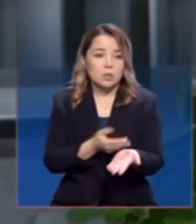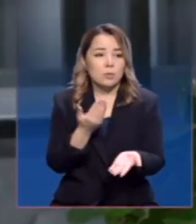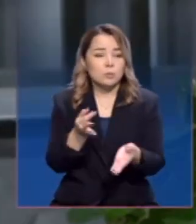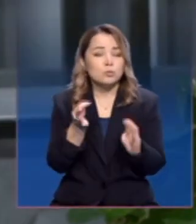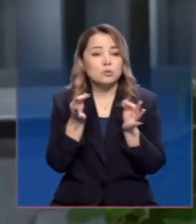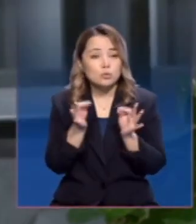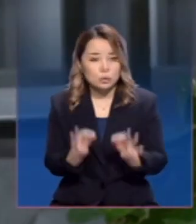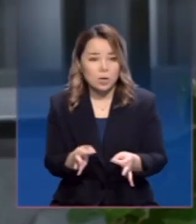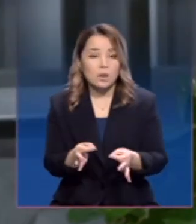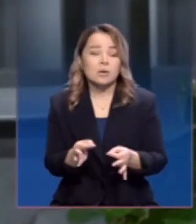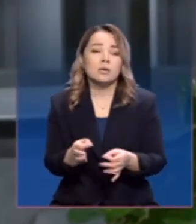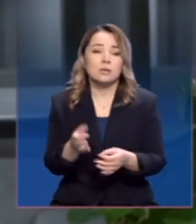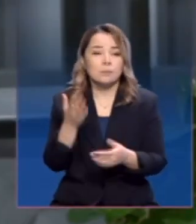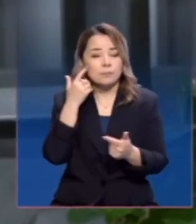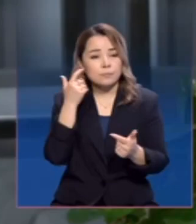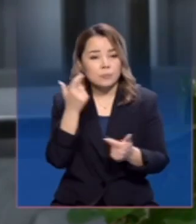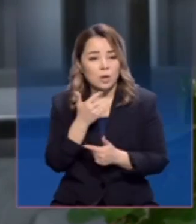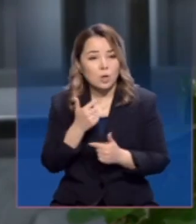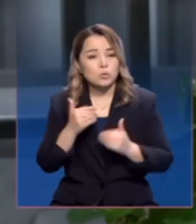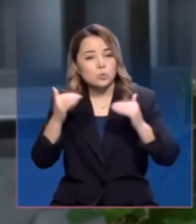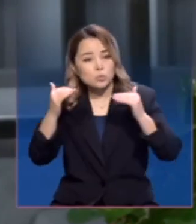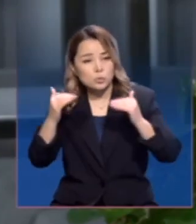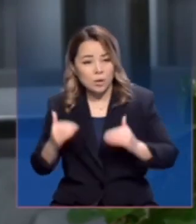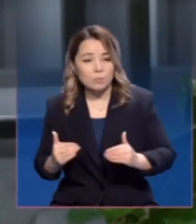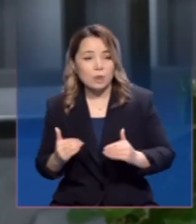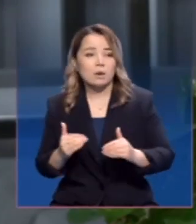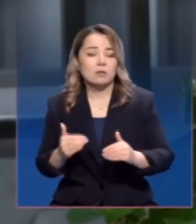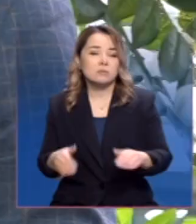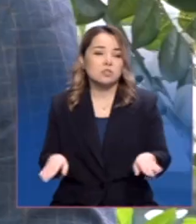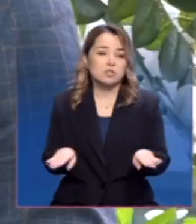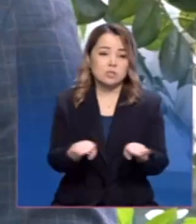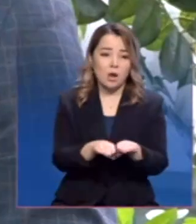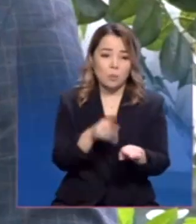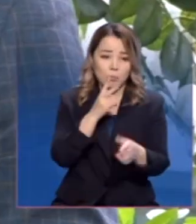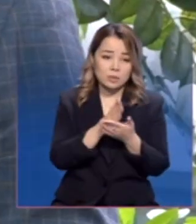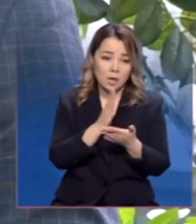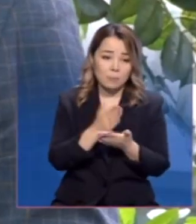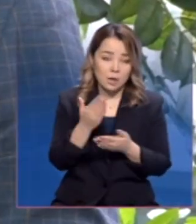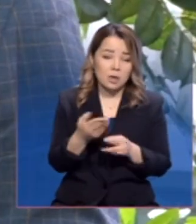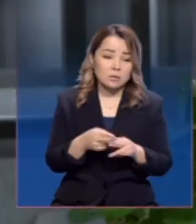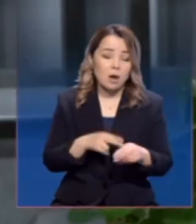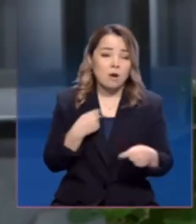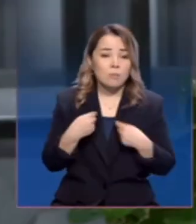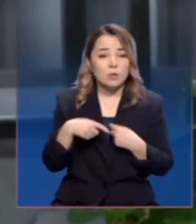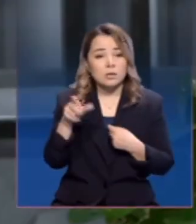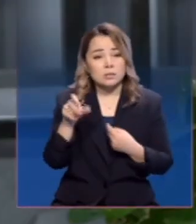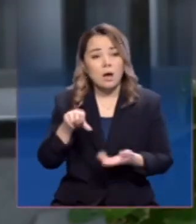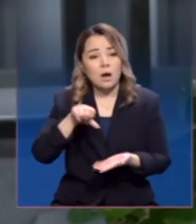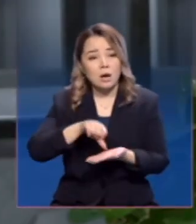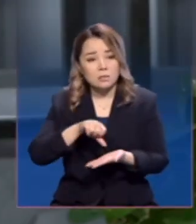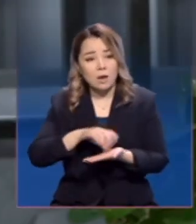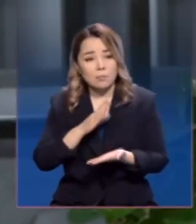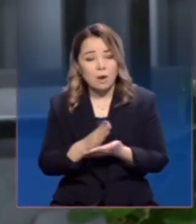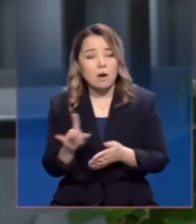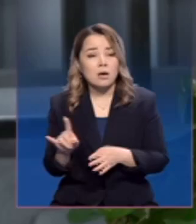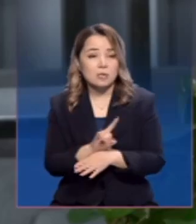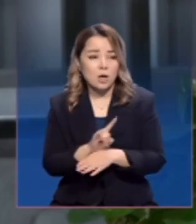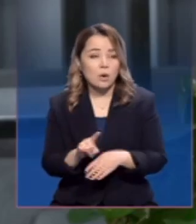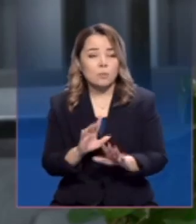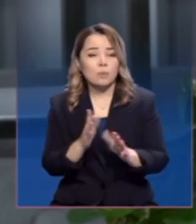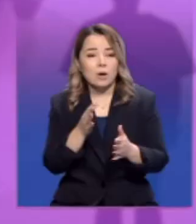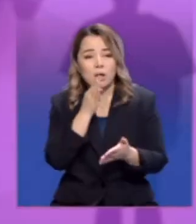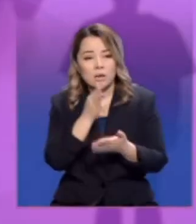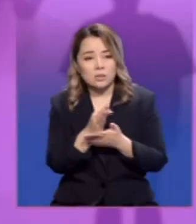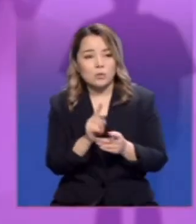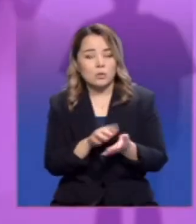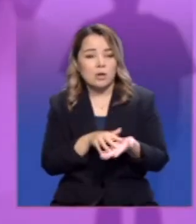тергемейді, немесе квалификациясы төмен болады, соны істі жабады ғой. Сол кезде жәбірленуші тарапынан жалған арыз болды деп шыға